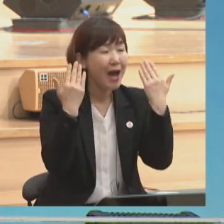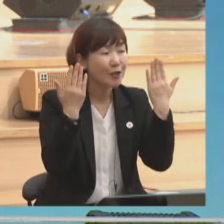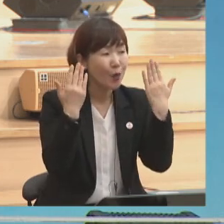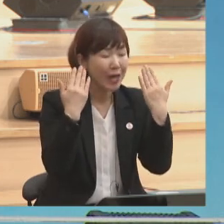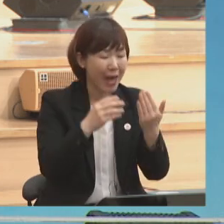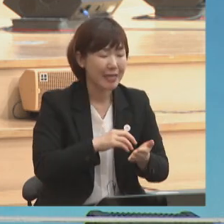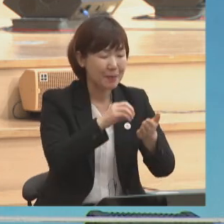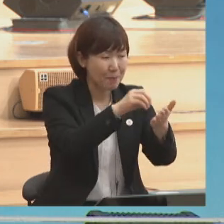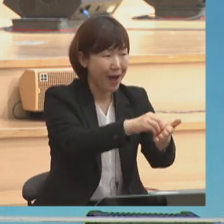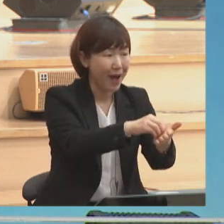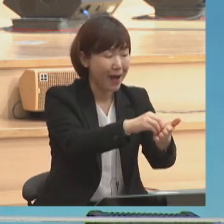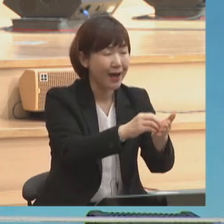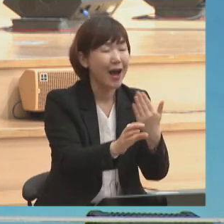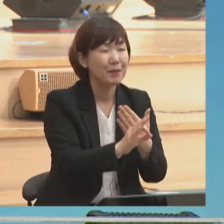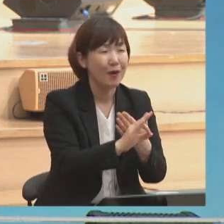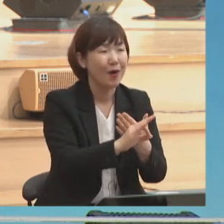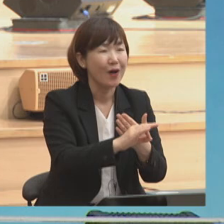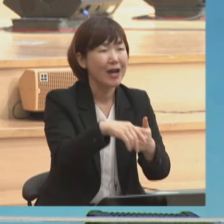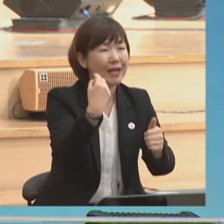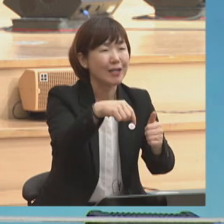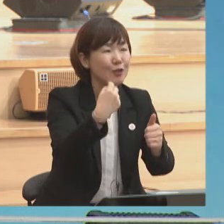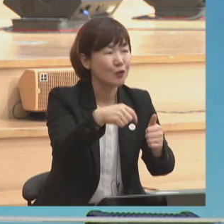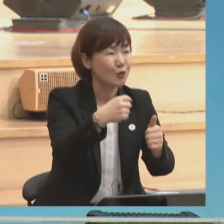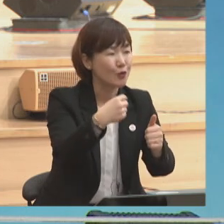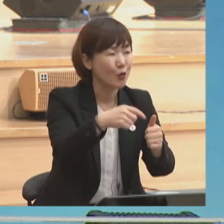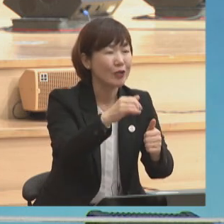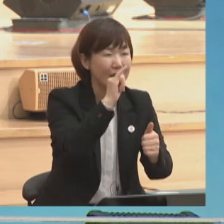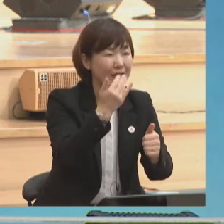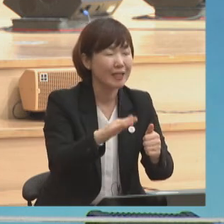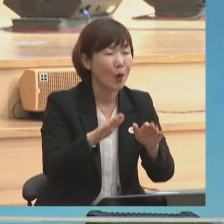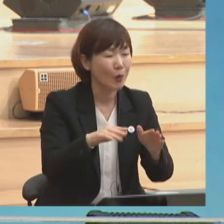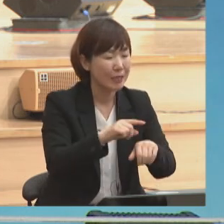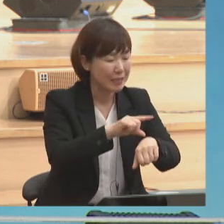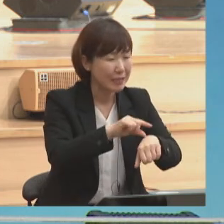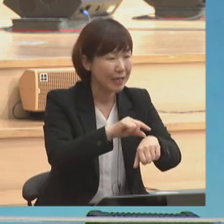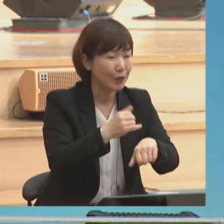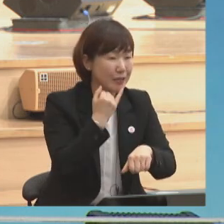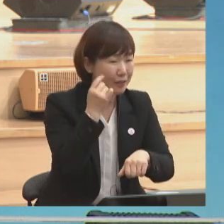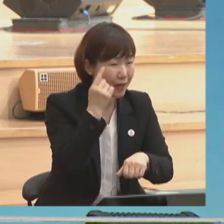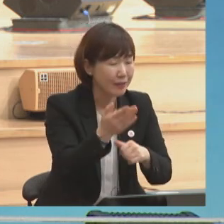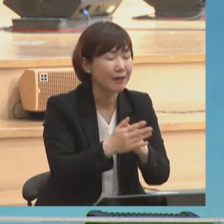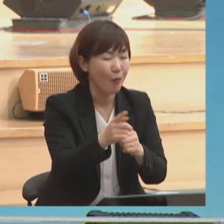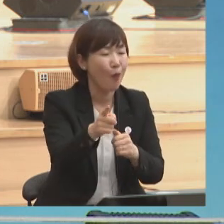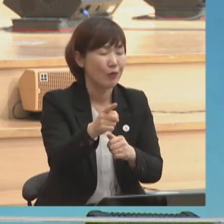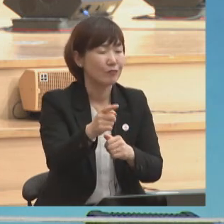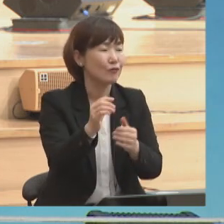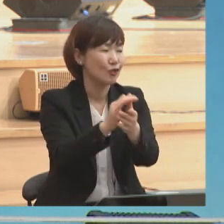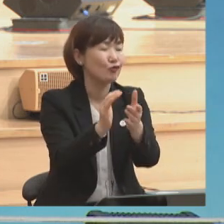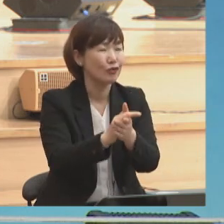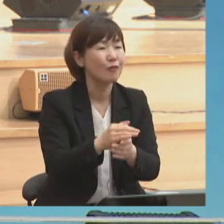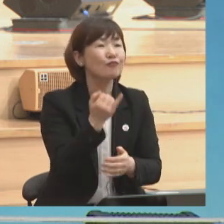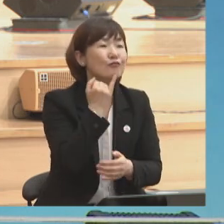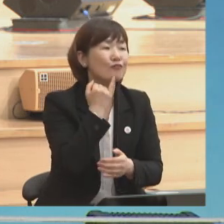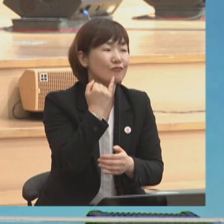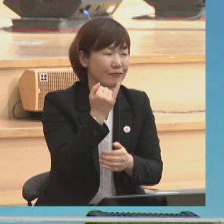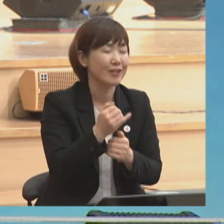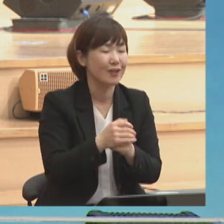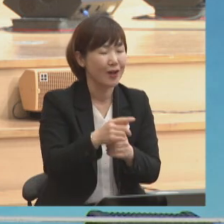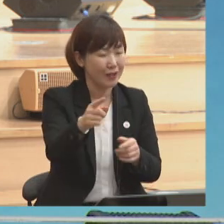하면 가르쳐주는 교육이 있는데 오늘 시간 있어? 망설임 없이 등록 후에 새가족 담당 집사님을